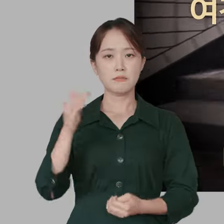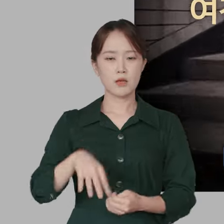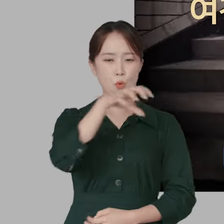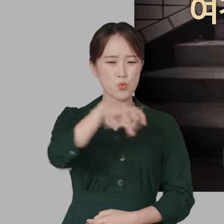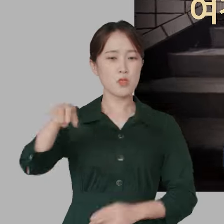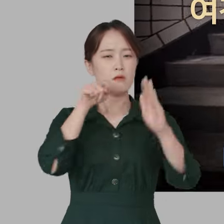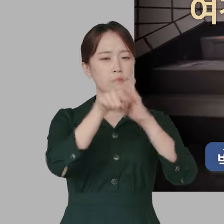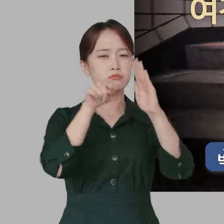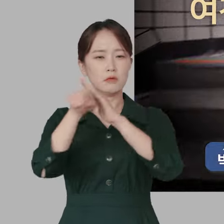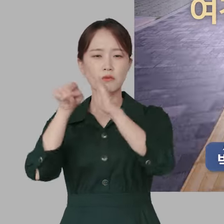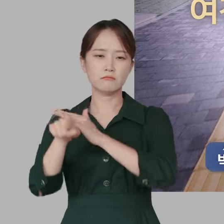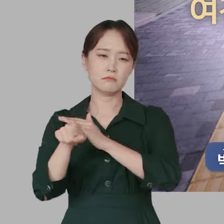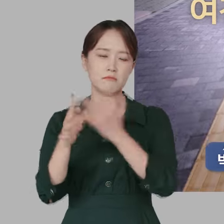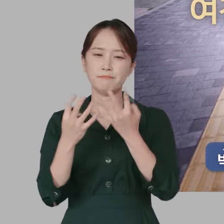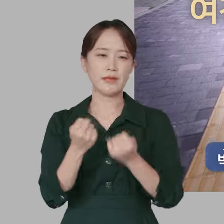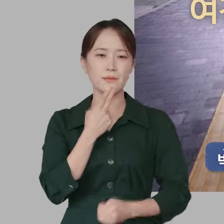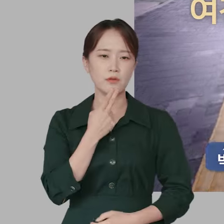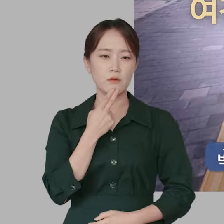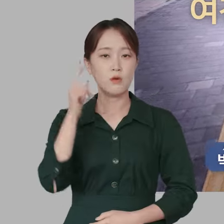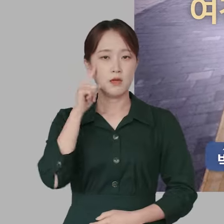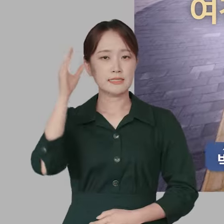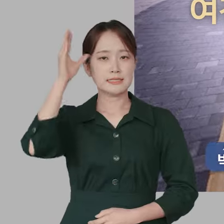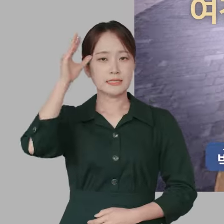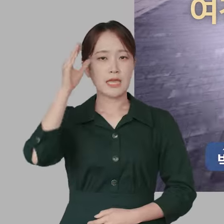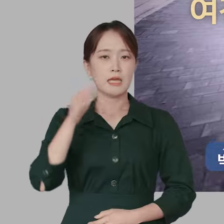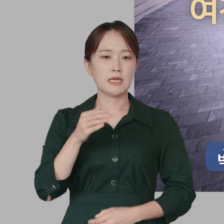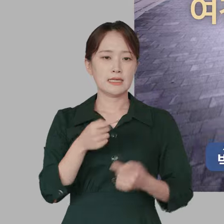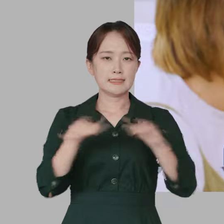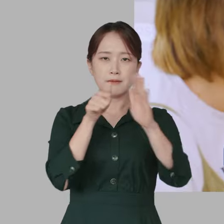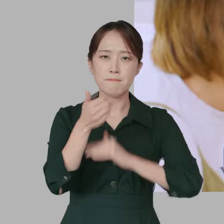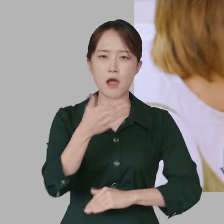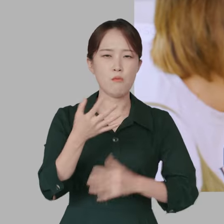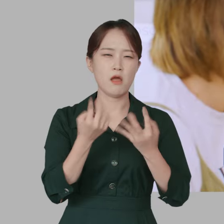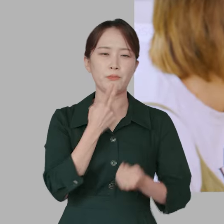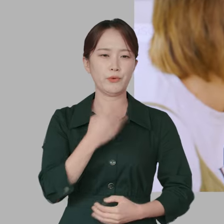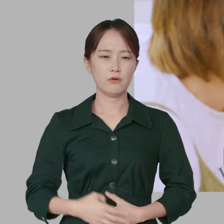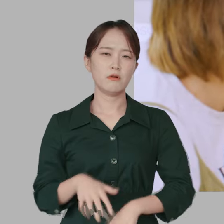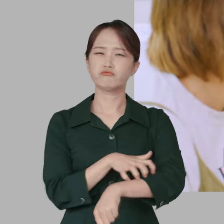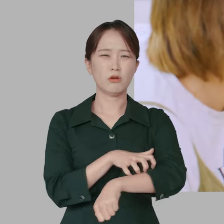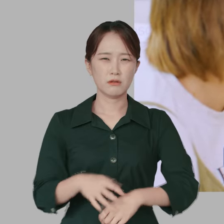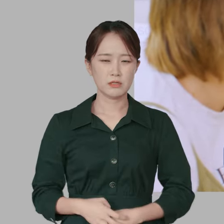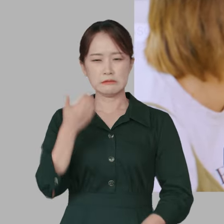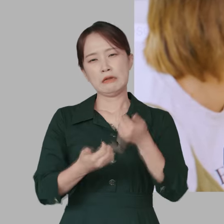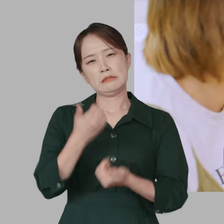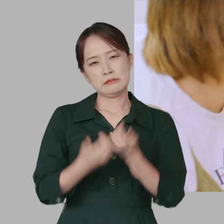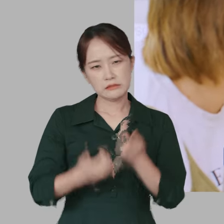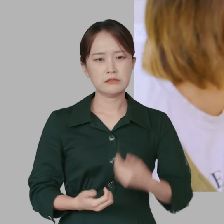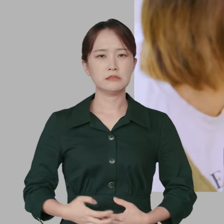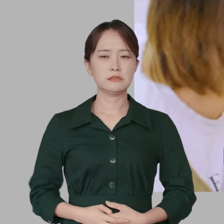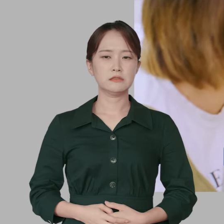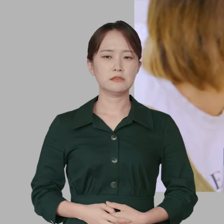아직까지 우리나라에서 장애인 안내인을 듣고 다닐 수 있는데 많지 않더라고요 불편해 싸워야 되고